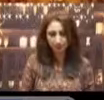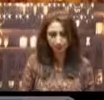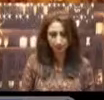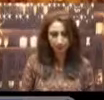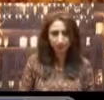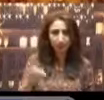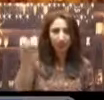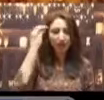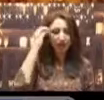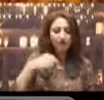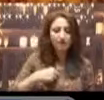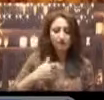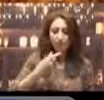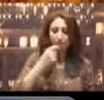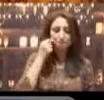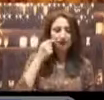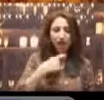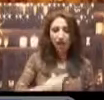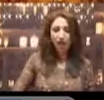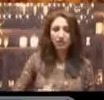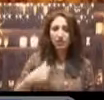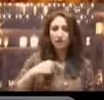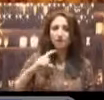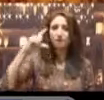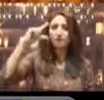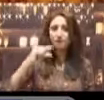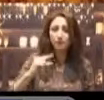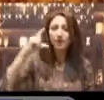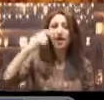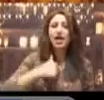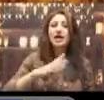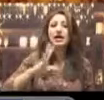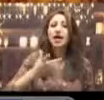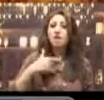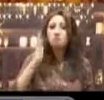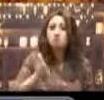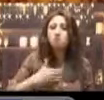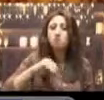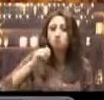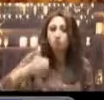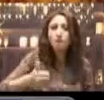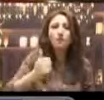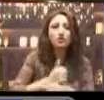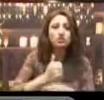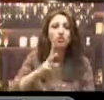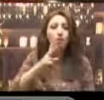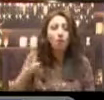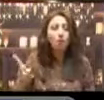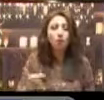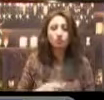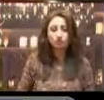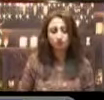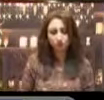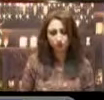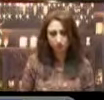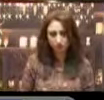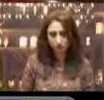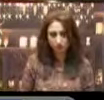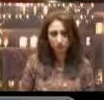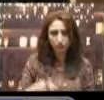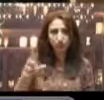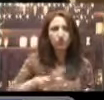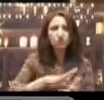انت قد ايه كبني ادم، يعني ما بقولش حتى بالنسبه للبنيادمين التانيين، بقول حتى بالنسبه لربنا سبحانه وتعالى، ودي تحل لك برضو